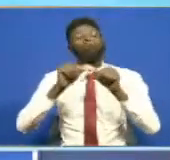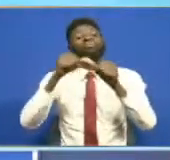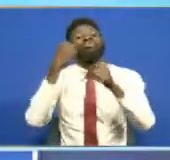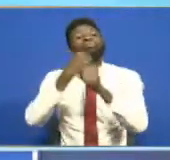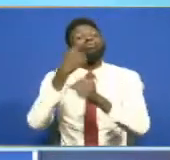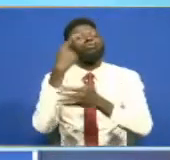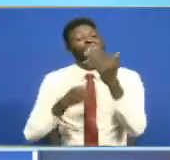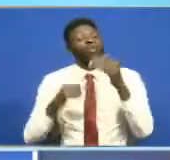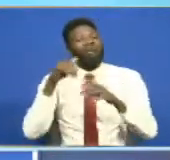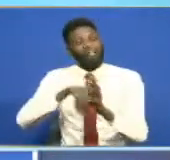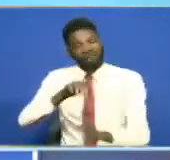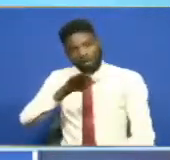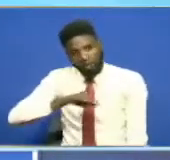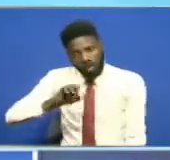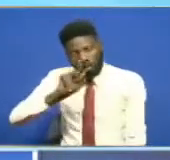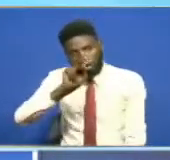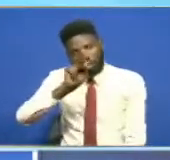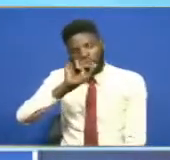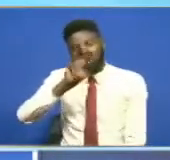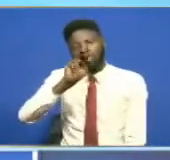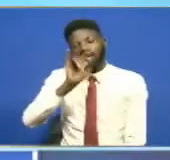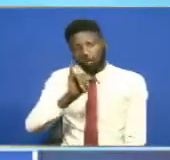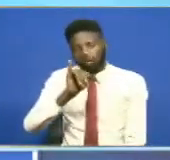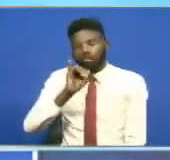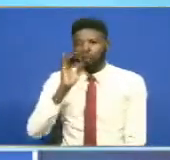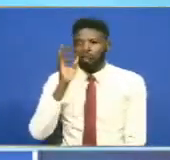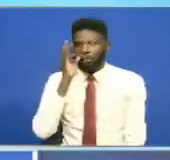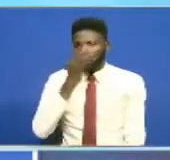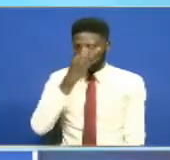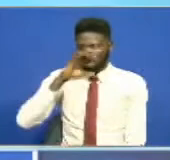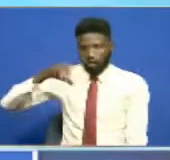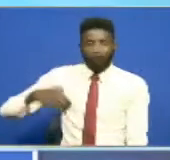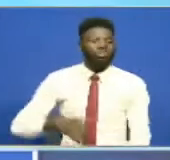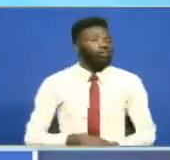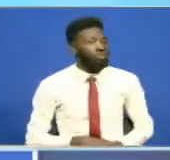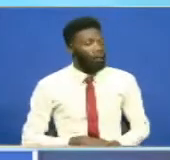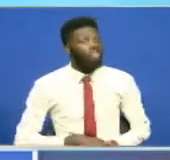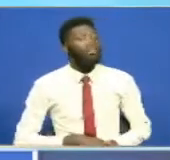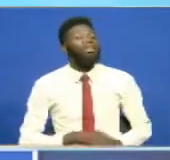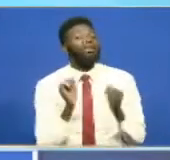la Kieni ambalo liko katika kaunti ya Nyeri. Bila shaka utapata taarifa